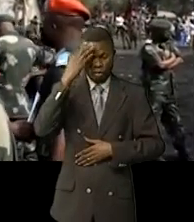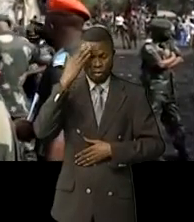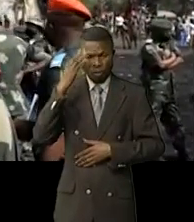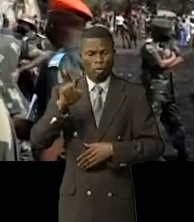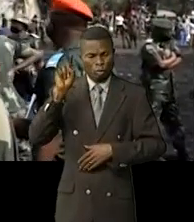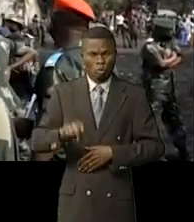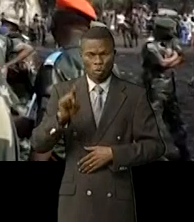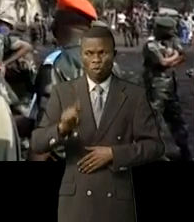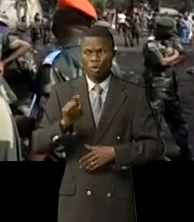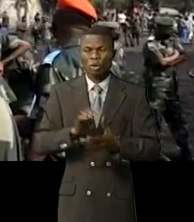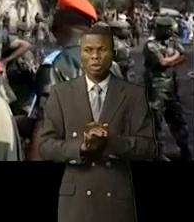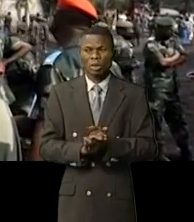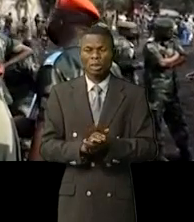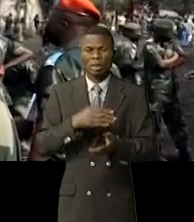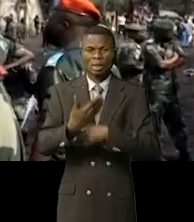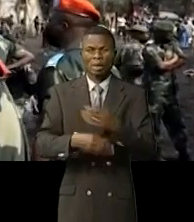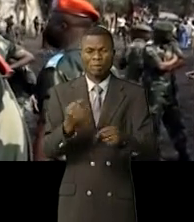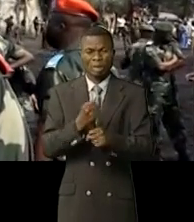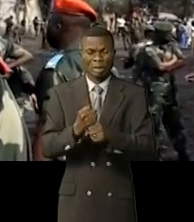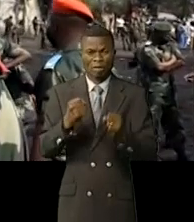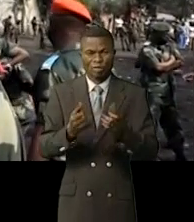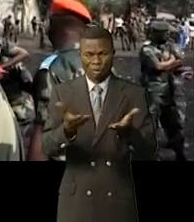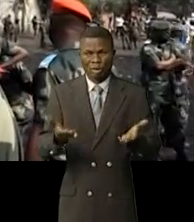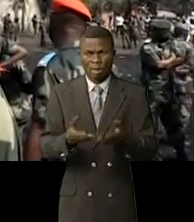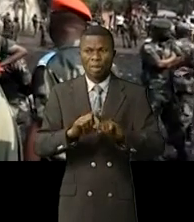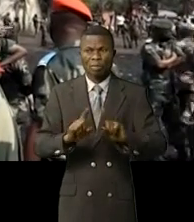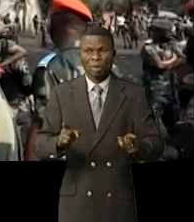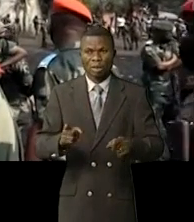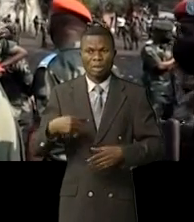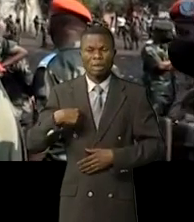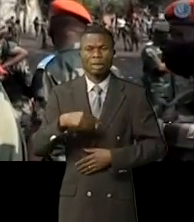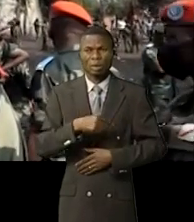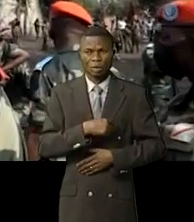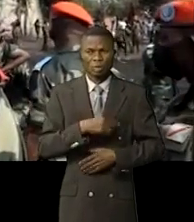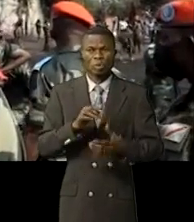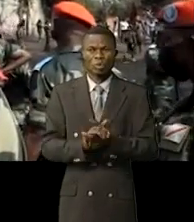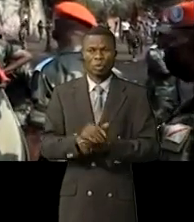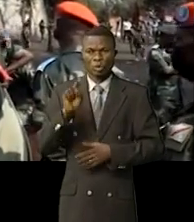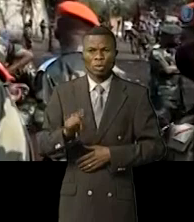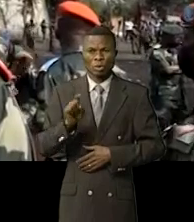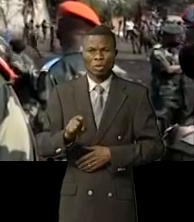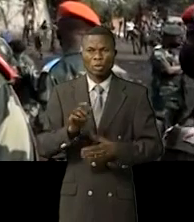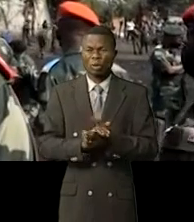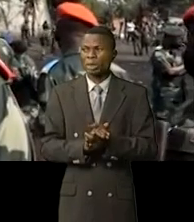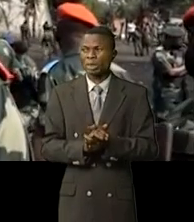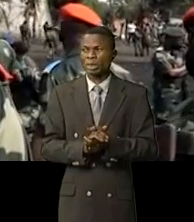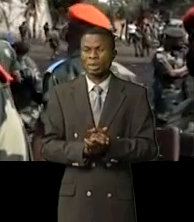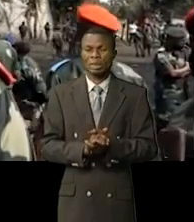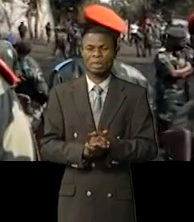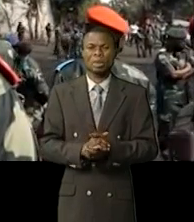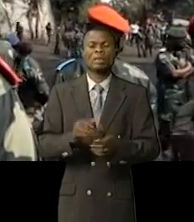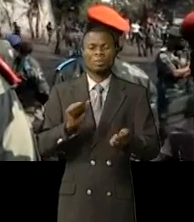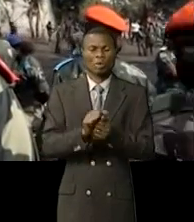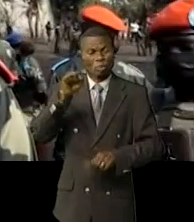appelés à rendre le service à la nation, mais ce service doit être rendu par des gens qui sont en bonne santé. Dans cette